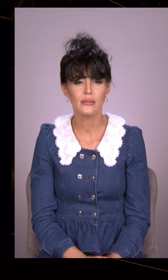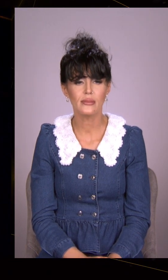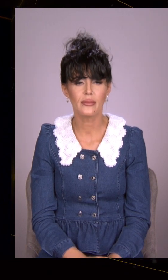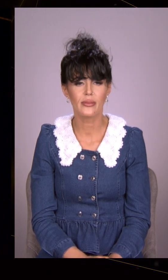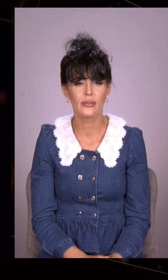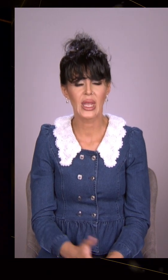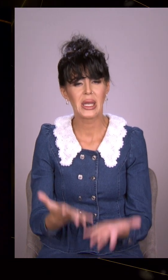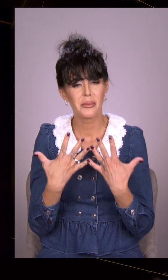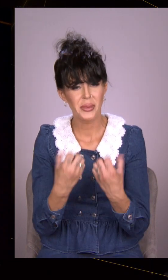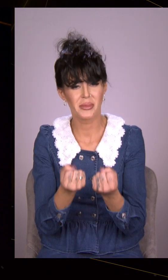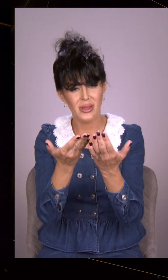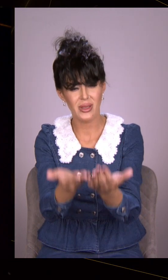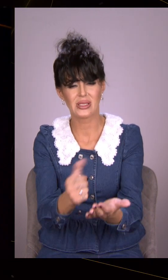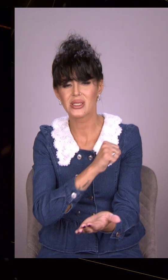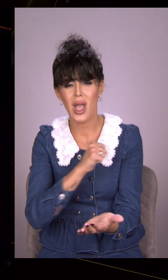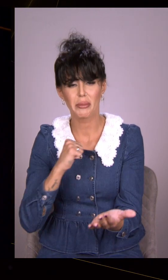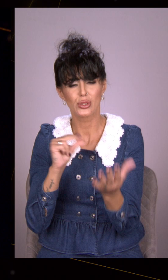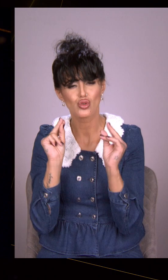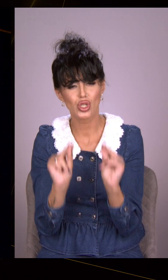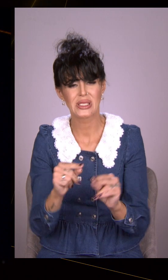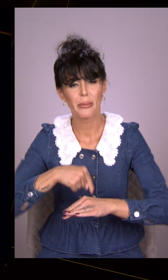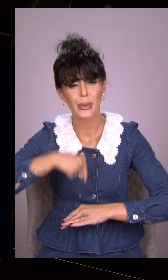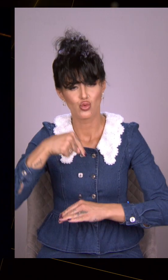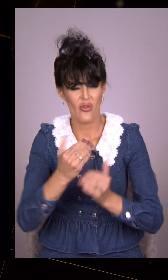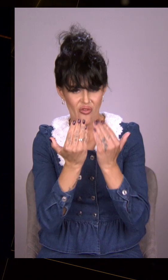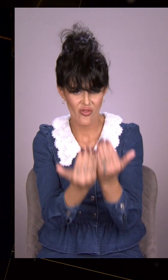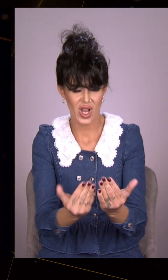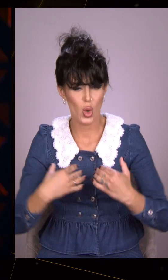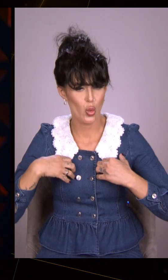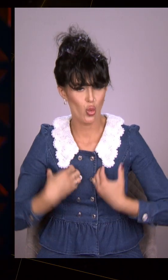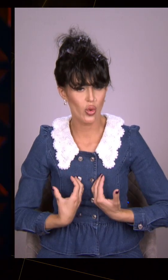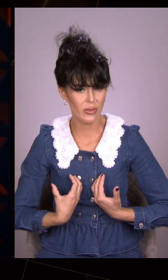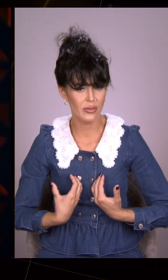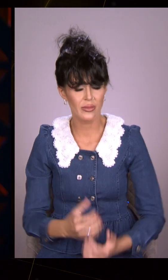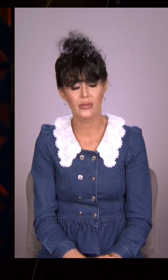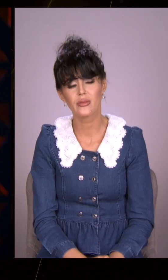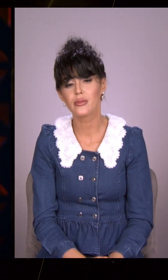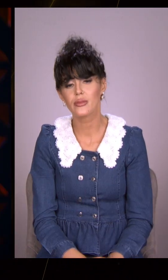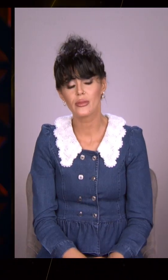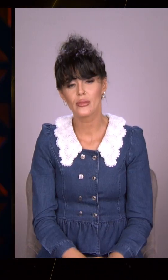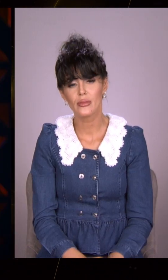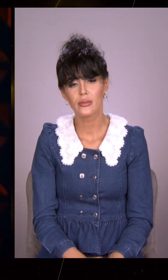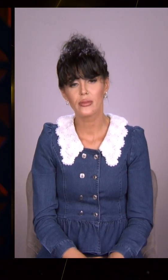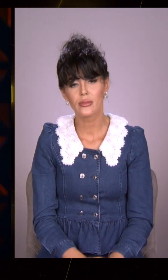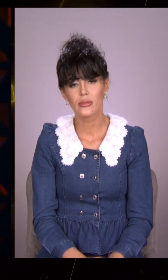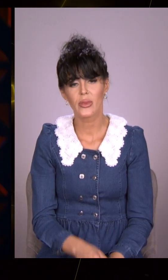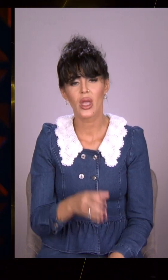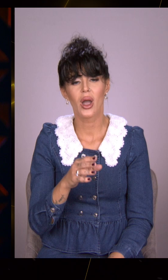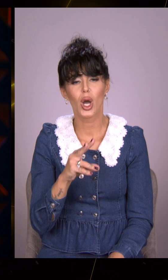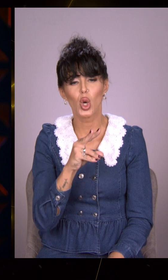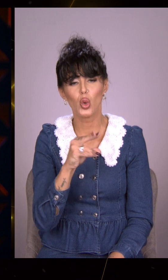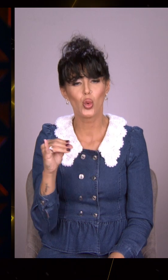Прийміть наші найщиріші співчуття. Дякую. Любо, а що у вас за конверт в